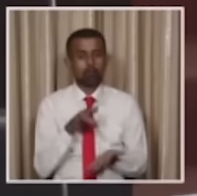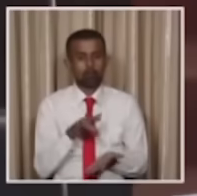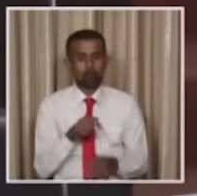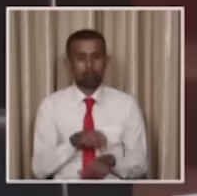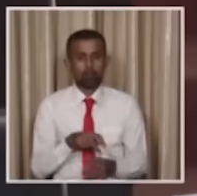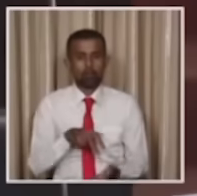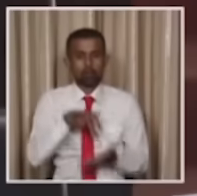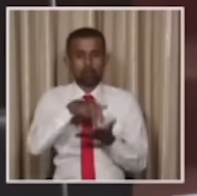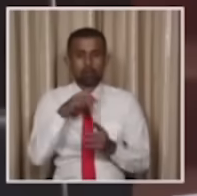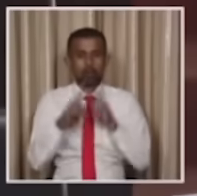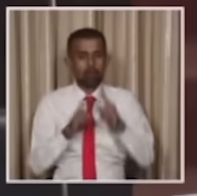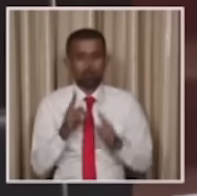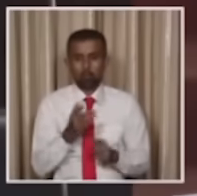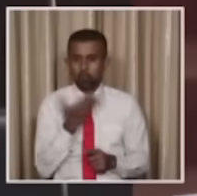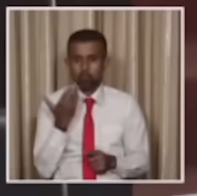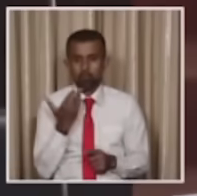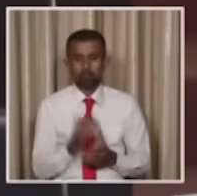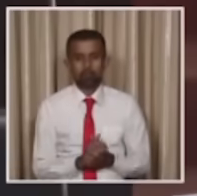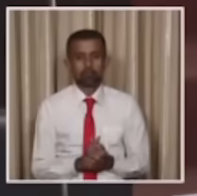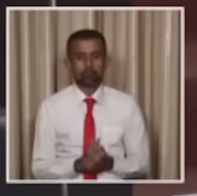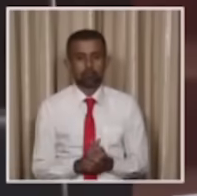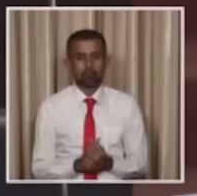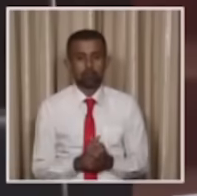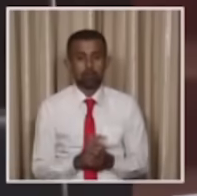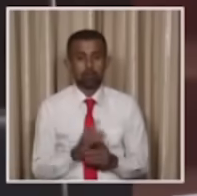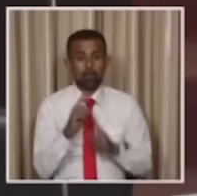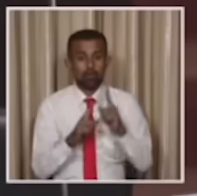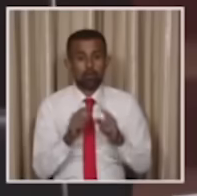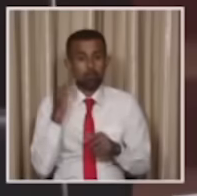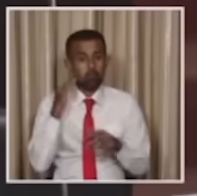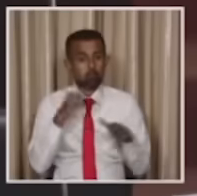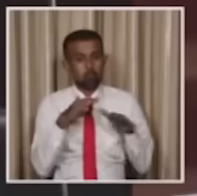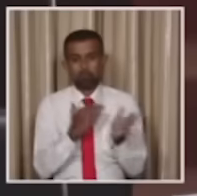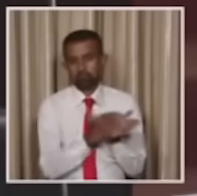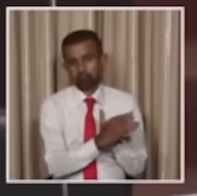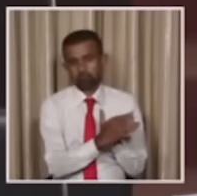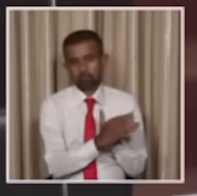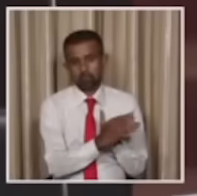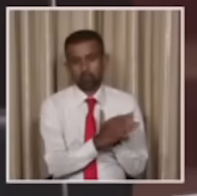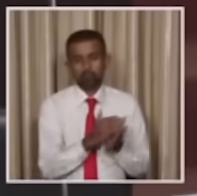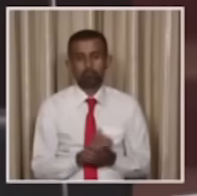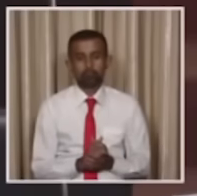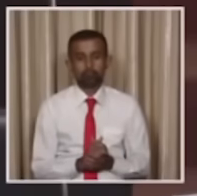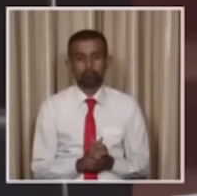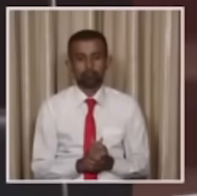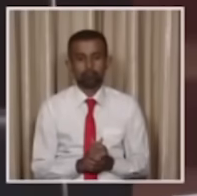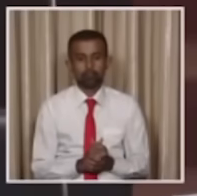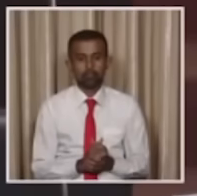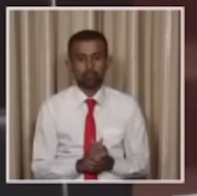අවස්ථාවක නැගිටලා කතා කරන්න පුළුවන්. ඉතින් ඒ කතා කරන්නේ ජනතාව වෙනුවෙන්. ඉතින් මම හිතන්නේ